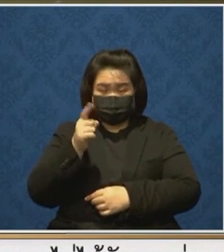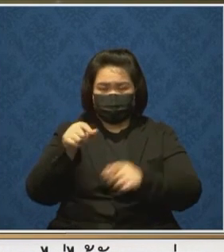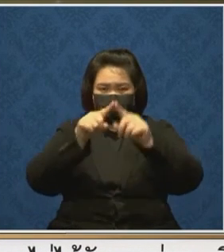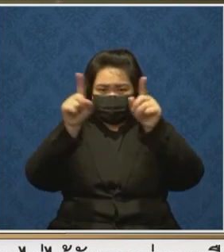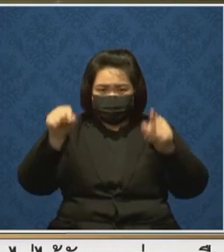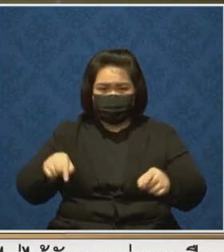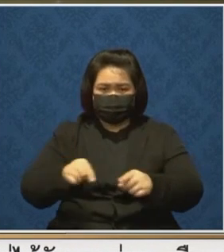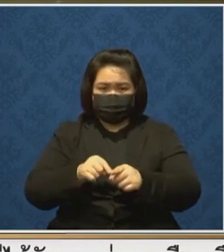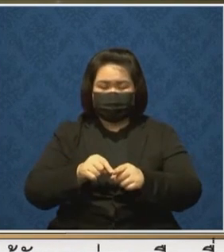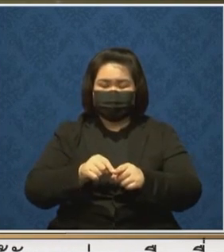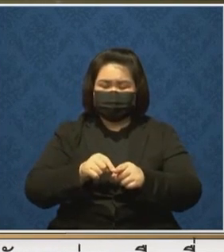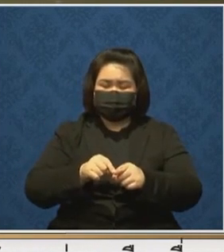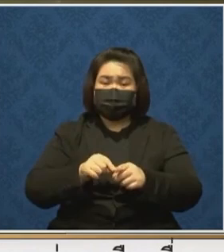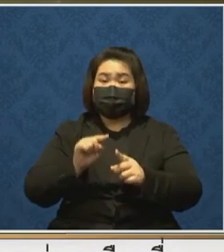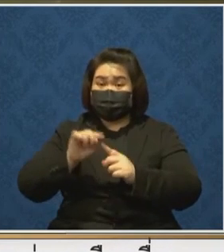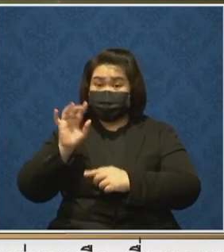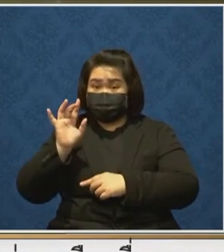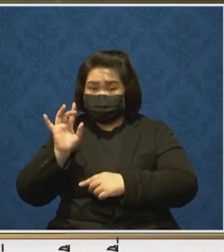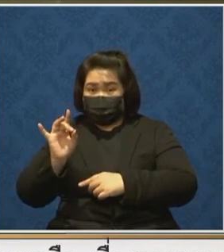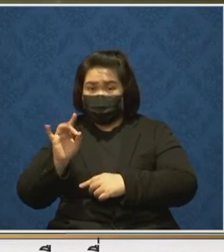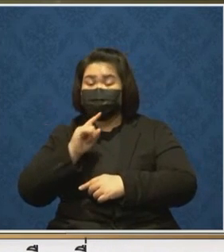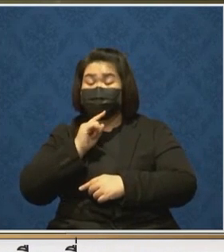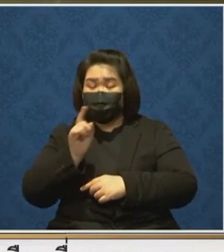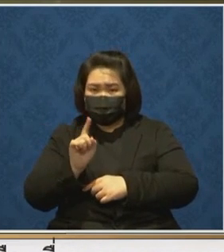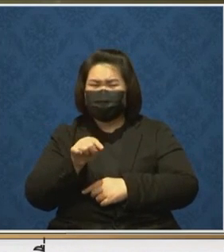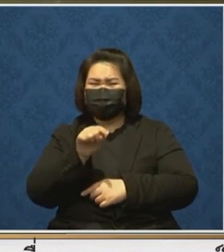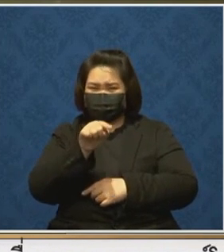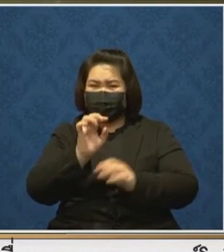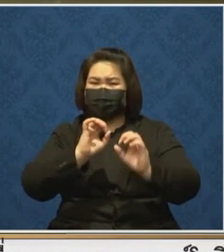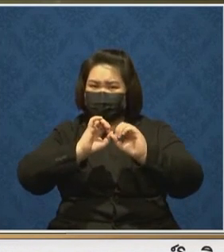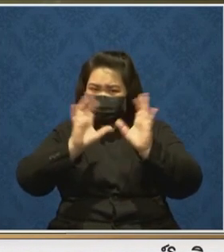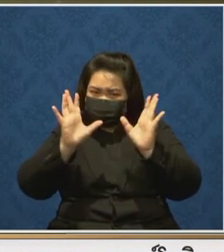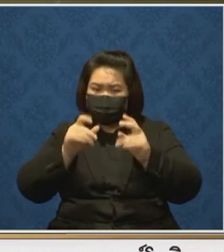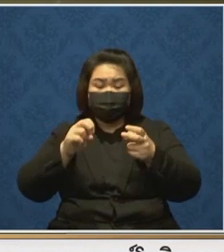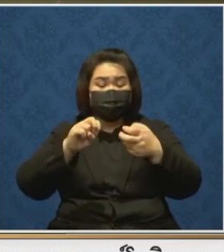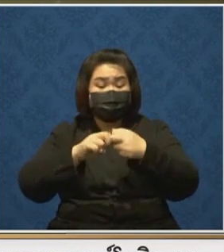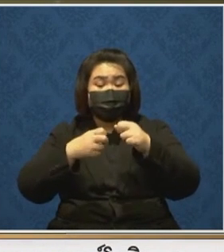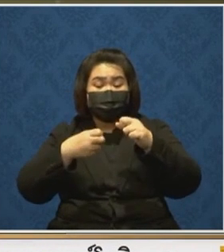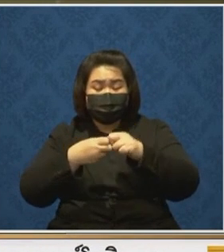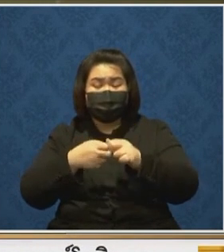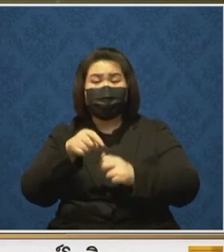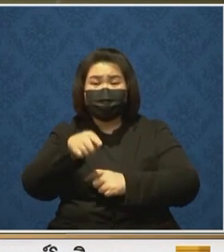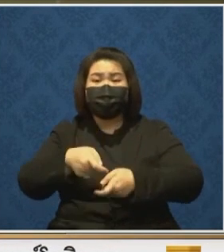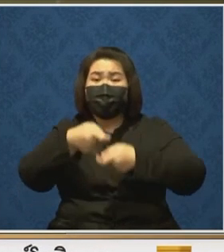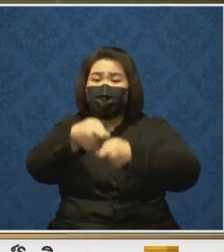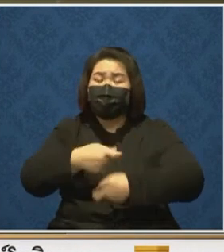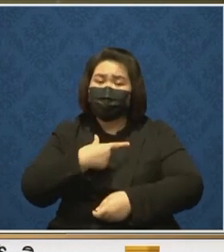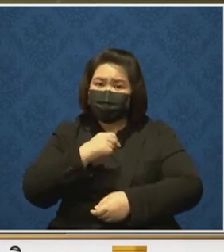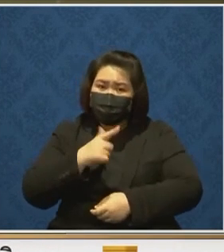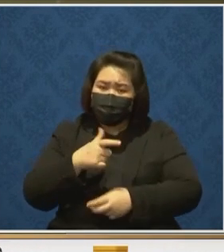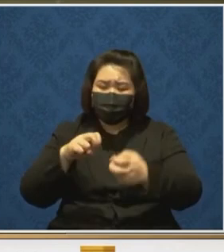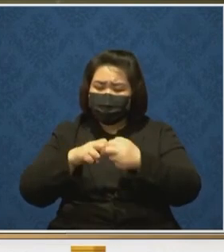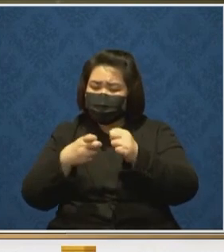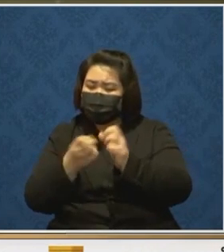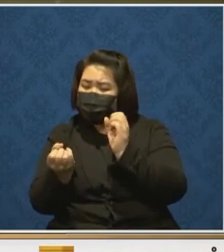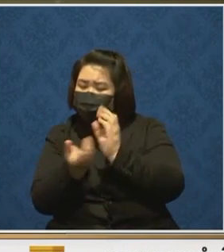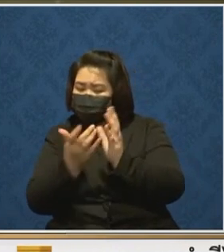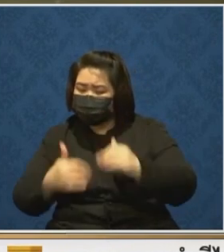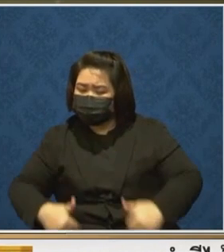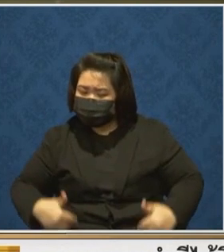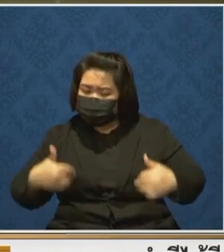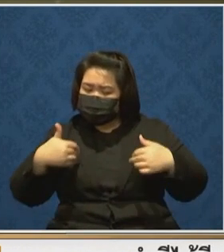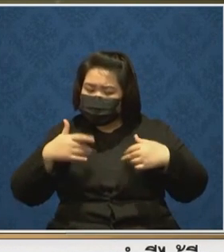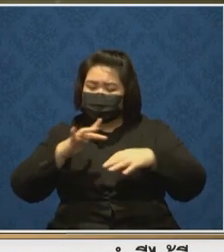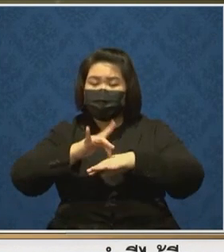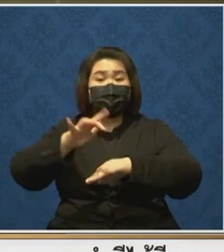59 ระบุว่าเมื่อแน่ชัดแล้วาไม่มีกรณีที่การทำเหองแ่ทองคำได้สรางผลกระทบตอสิ่งแวดล้ม